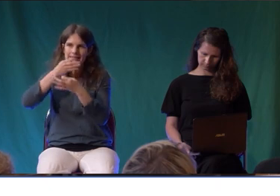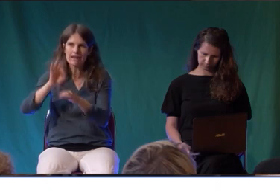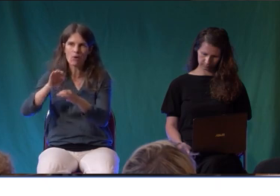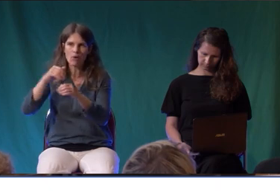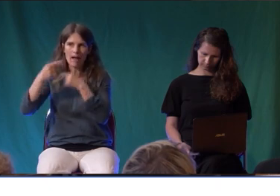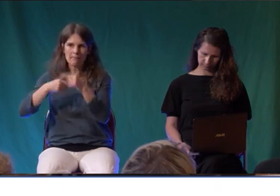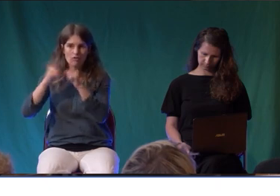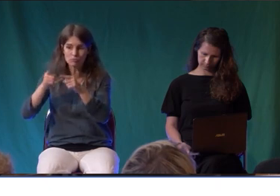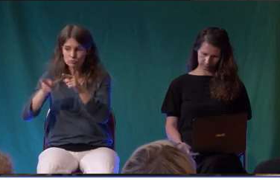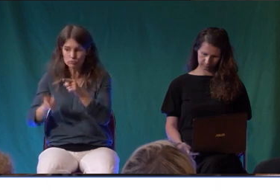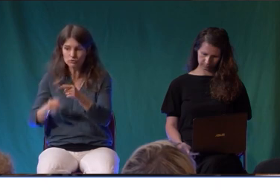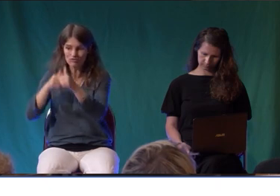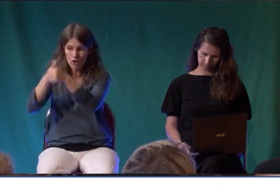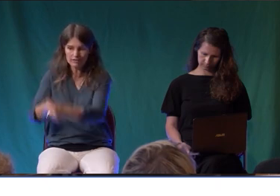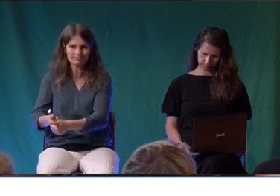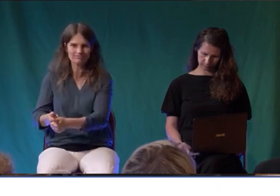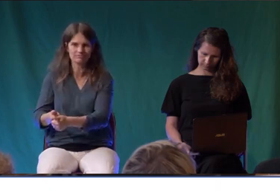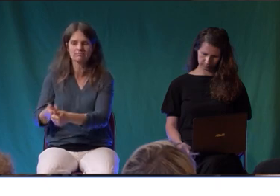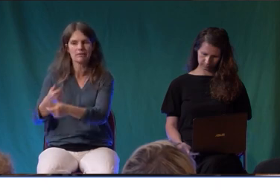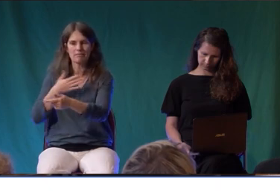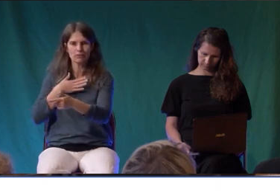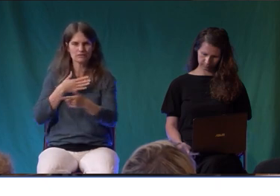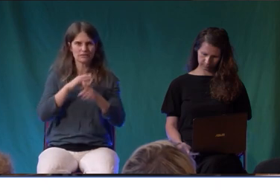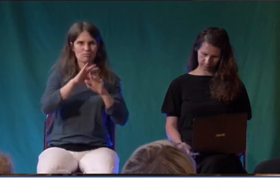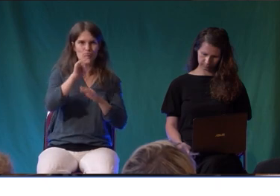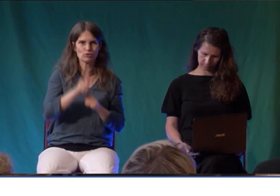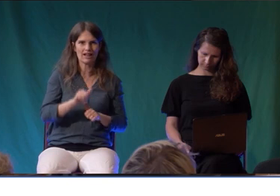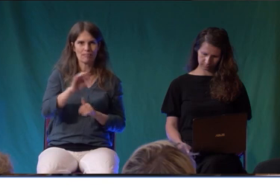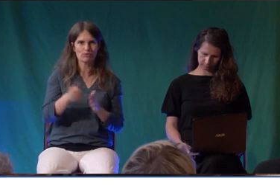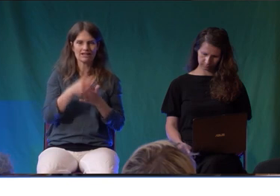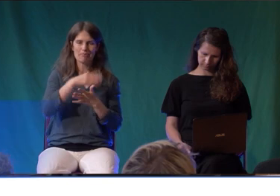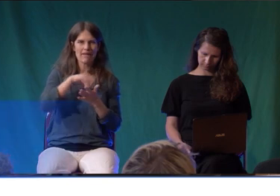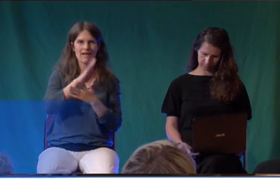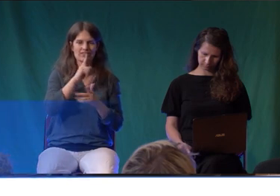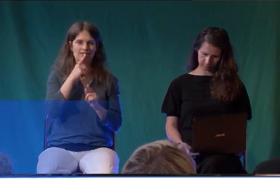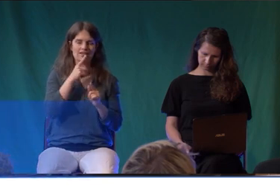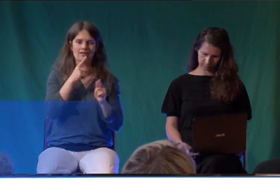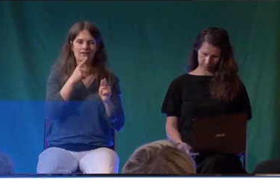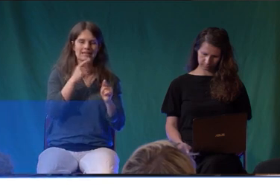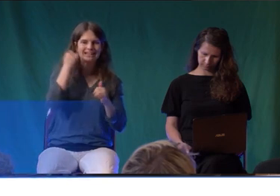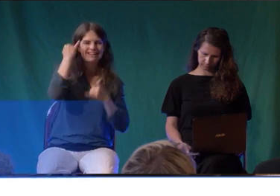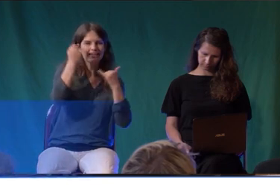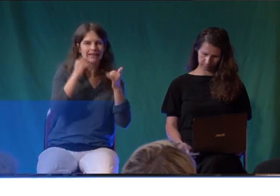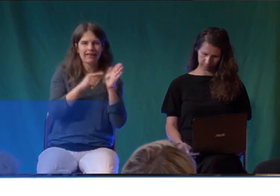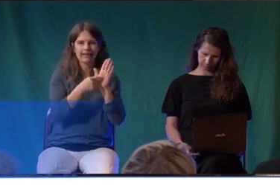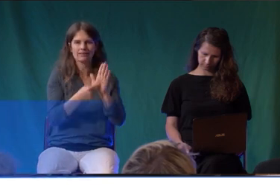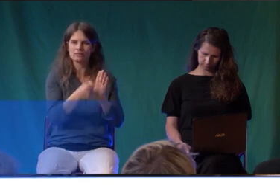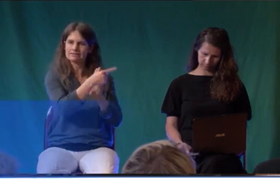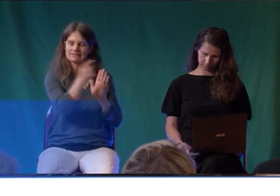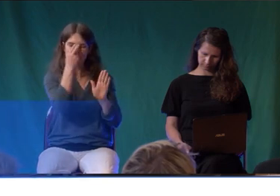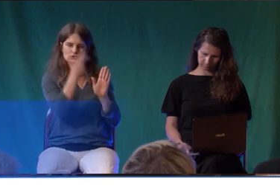ganz viel zum Nachdenken zur Verfügung gestellt wir schreiben ganz viel in unseren Sachen was die